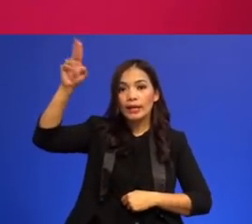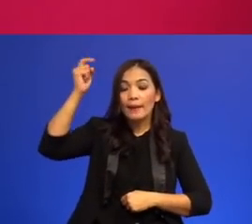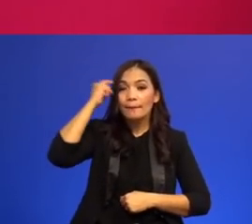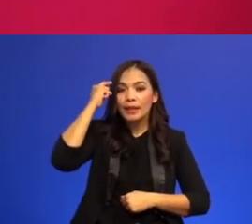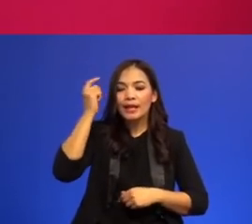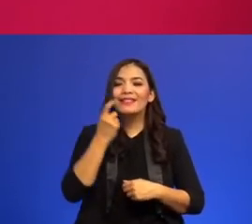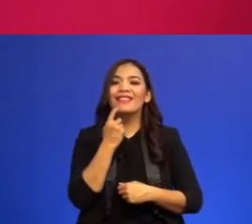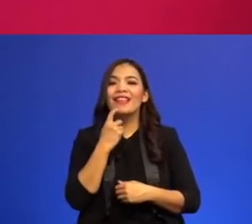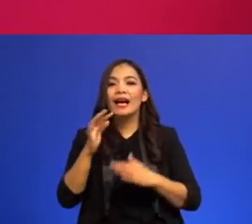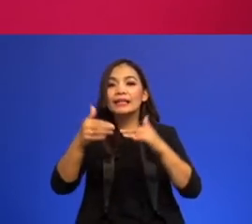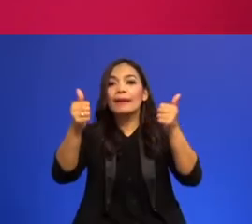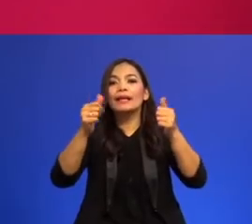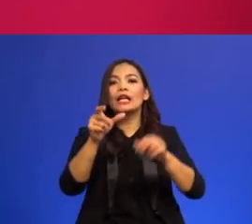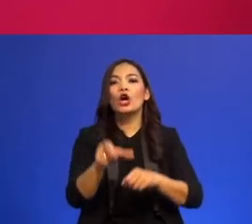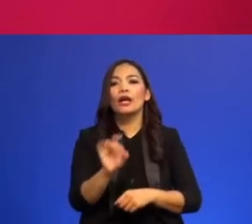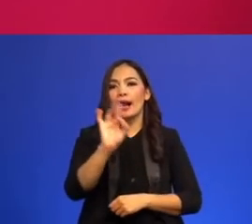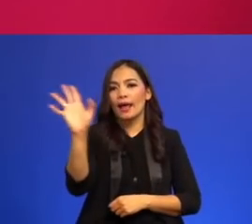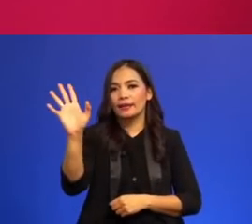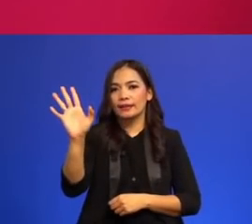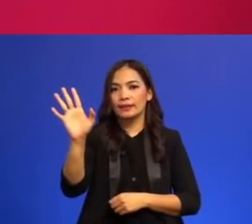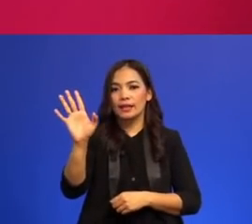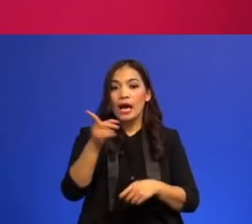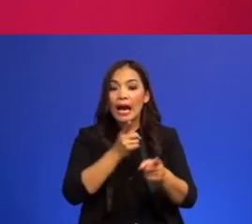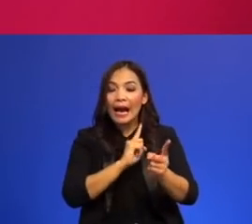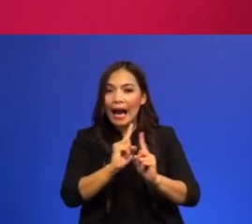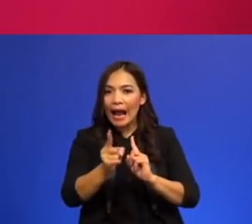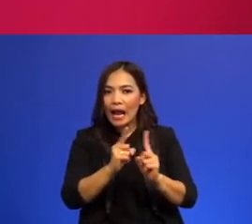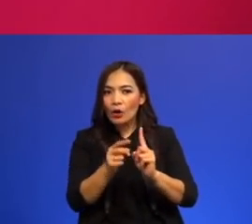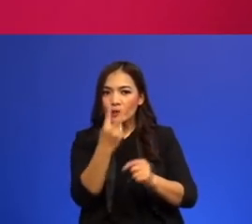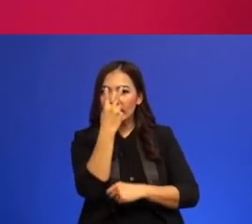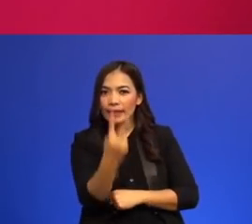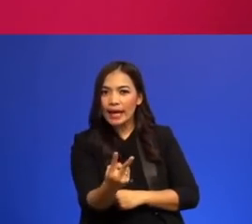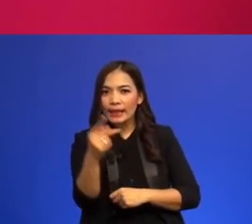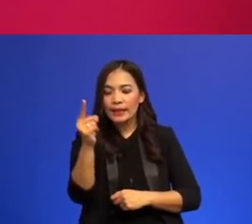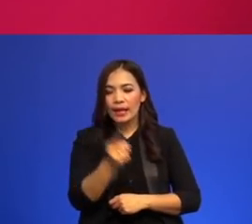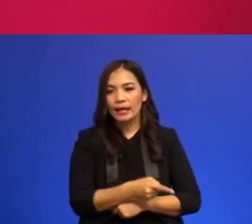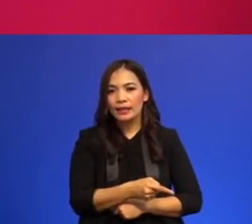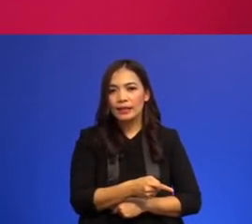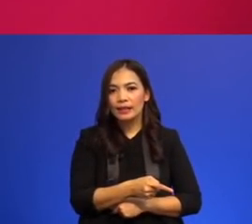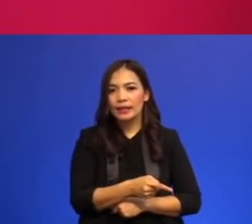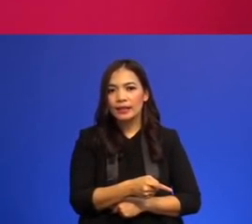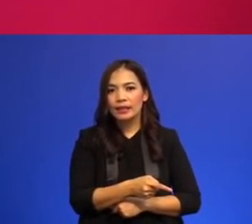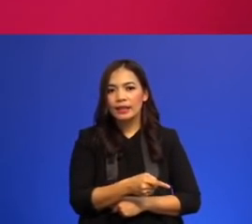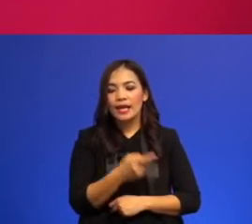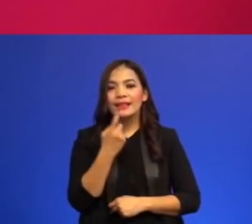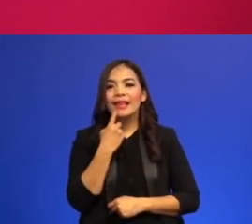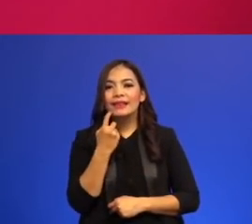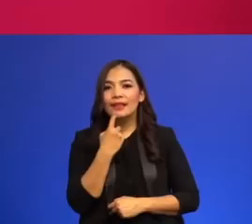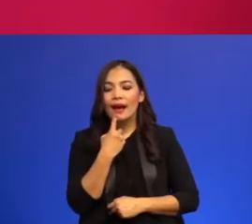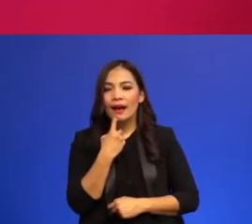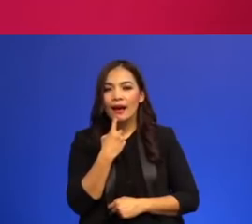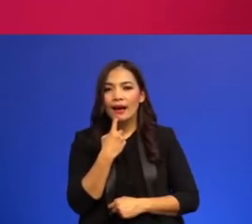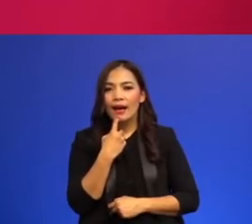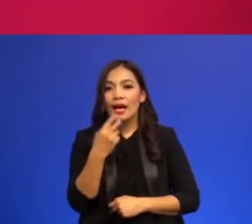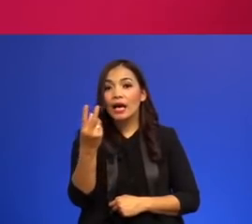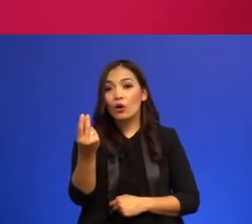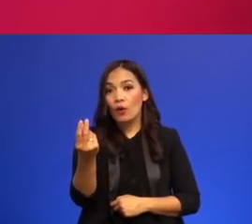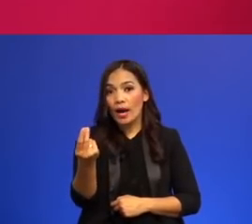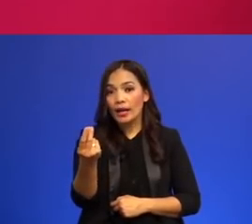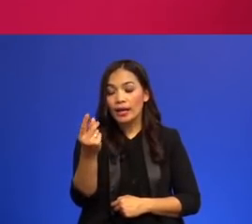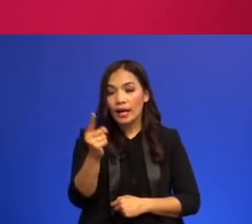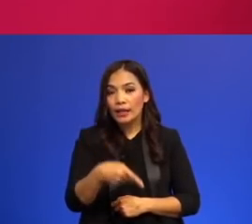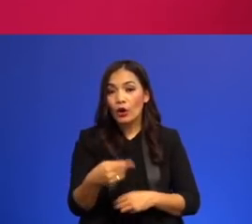memikirkan keselamatan orang lain. Jika ditinjau dari hal atau terkait dengan keuangan